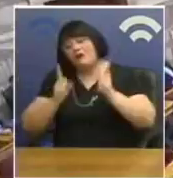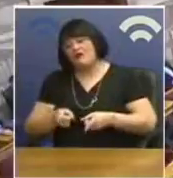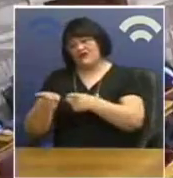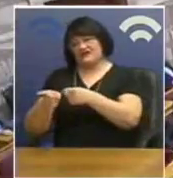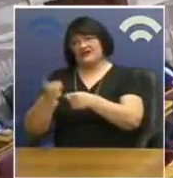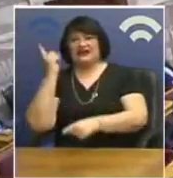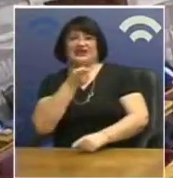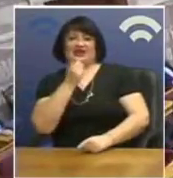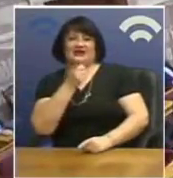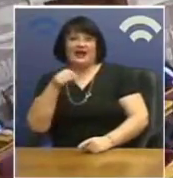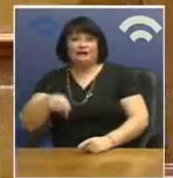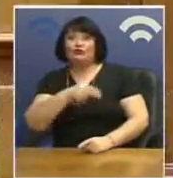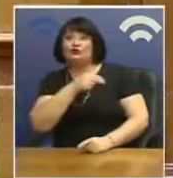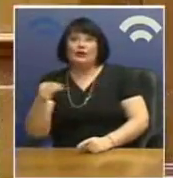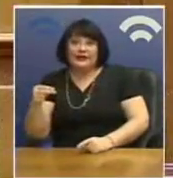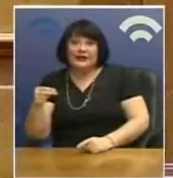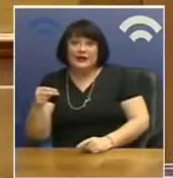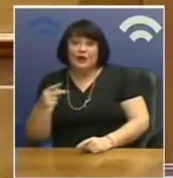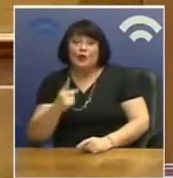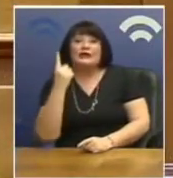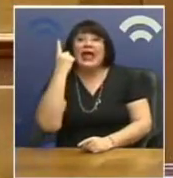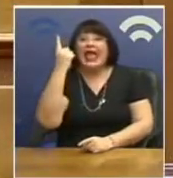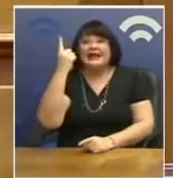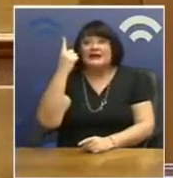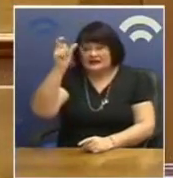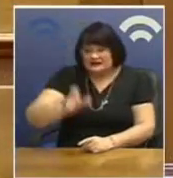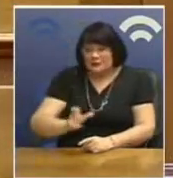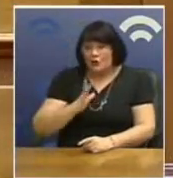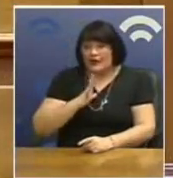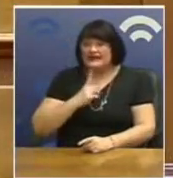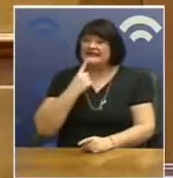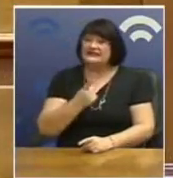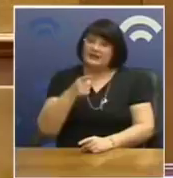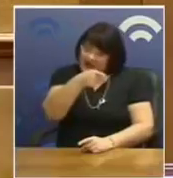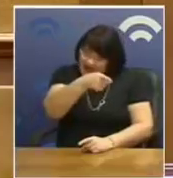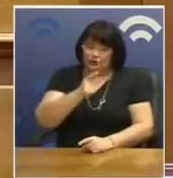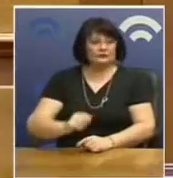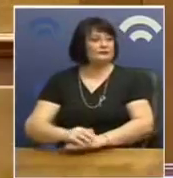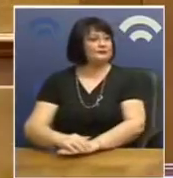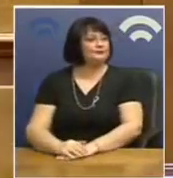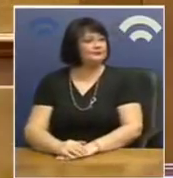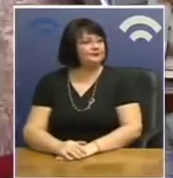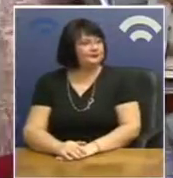ζήτημα, πιστέψτε με, δεν θα βρείτε ούτε έναν Έλληνα πολίτη να υπερασπίζεται αυτή την άποψη.